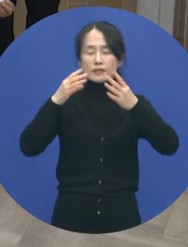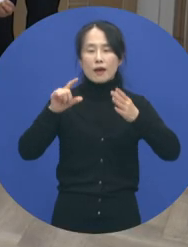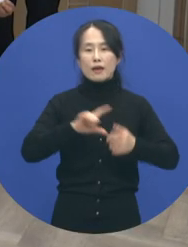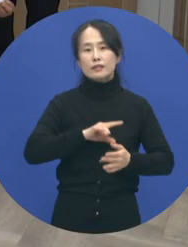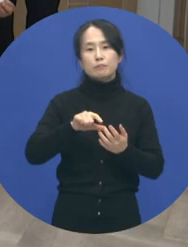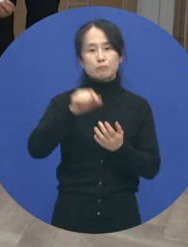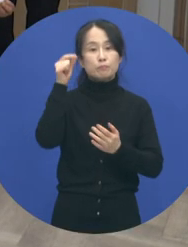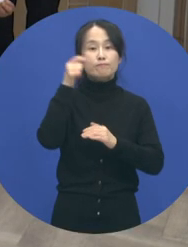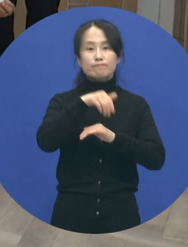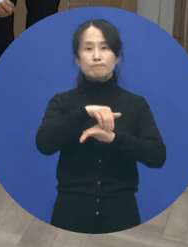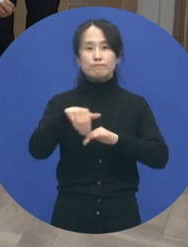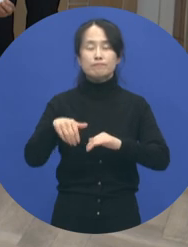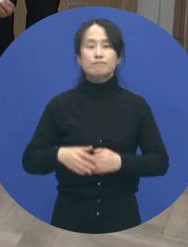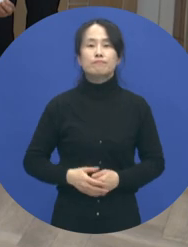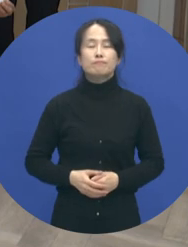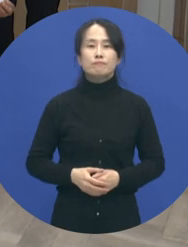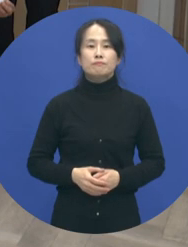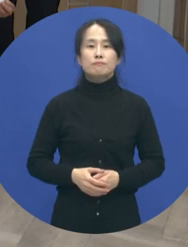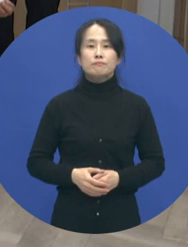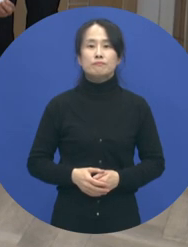선정할 예정입니다 한번 더